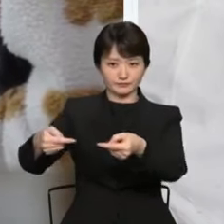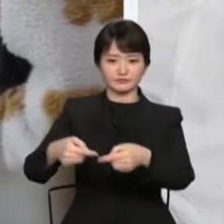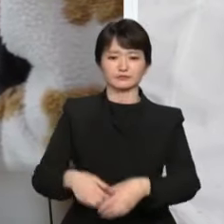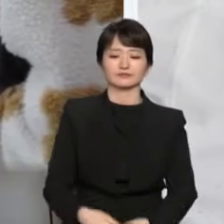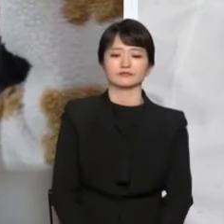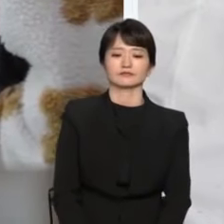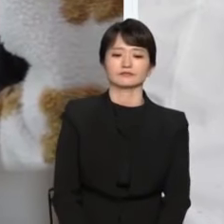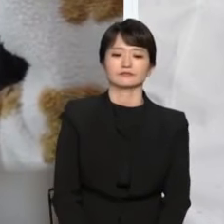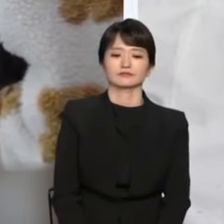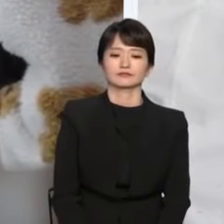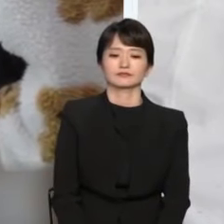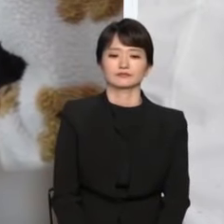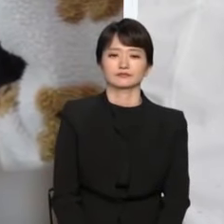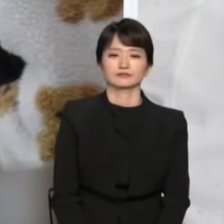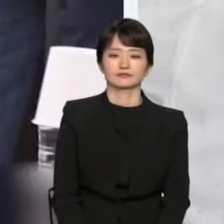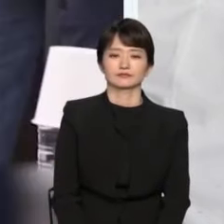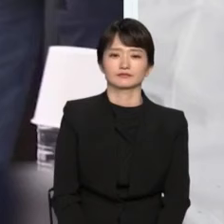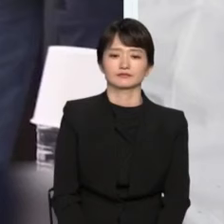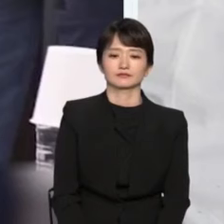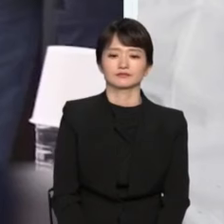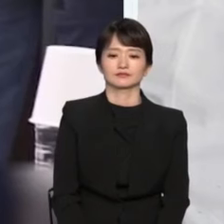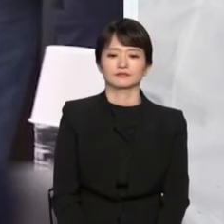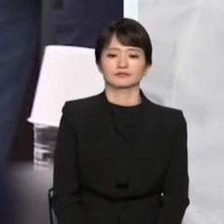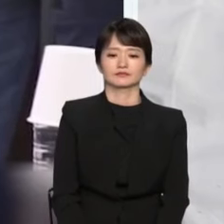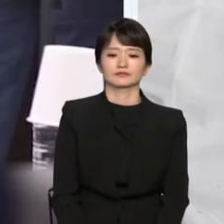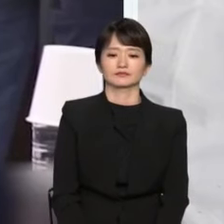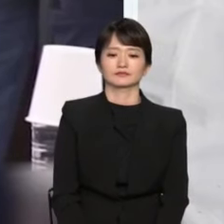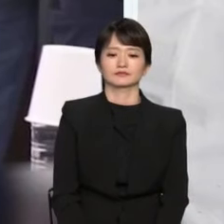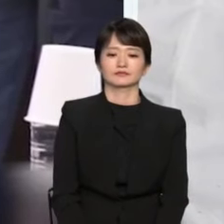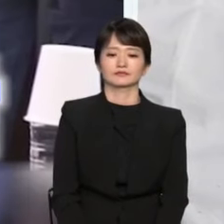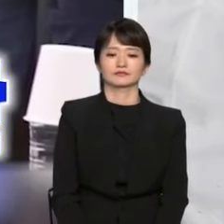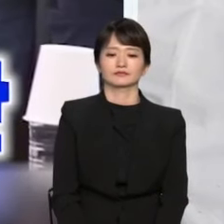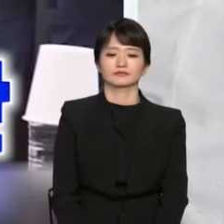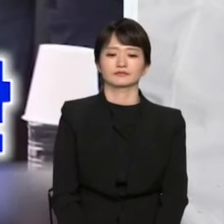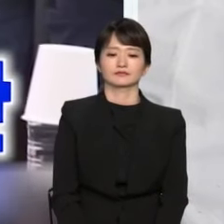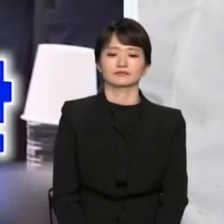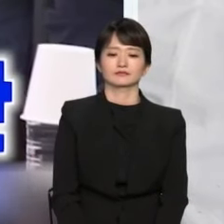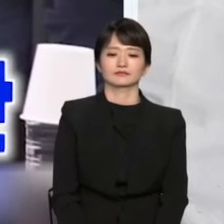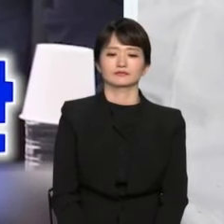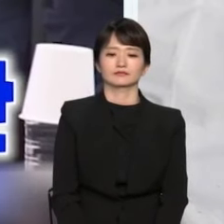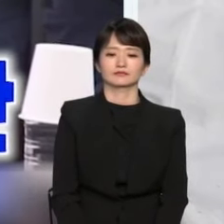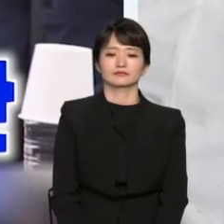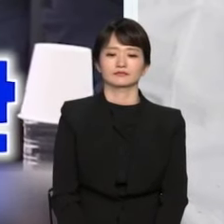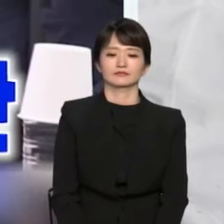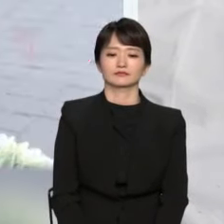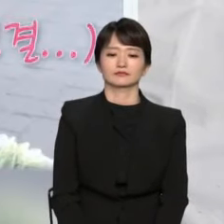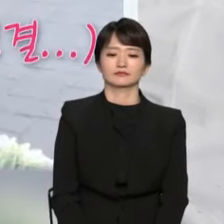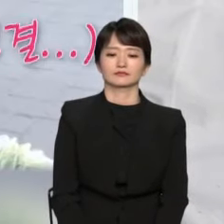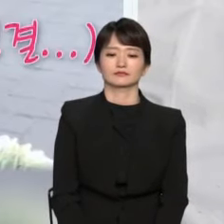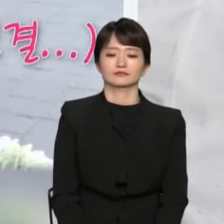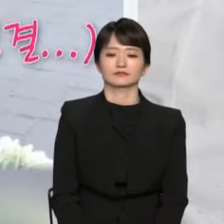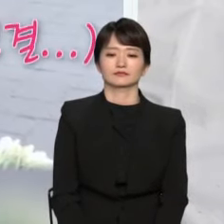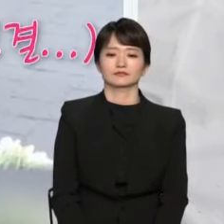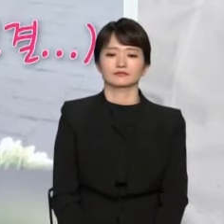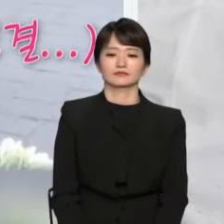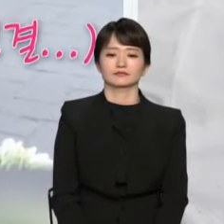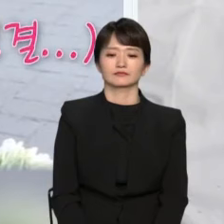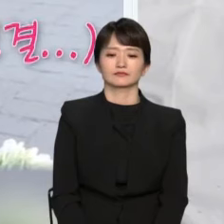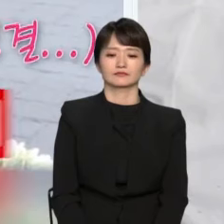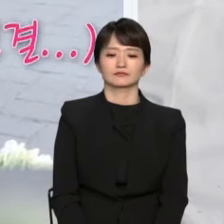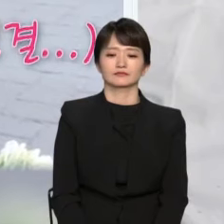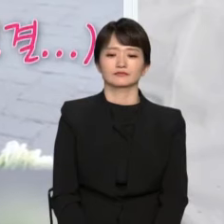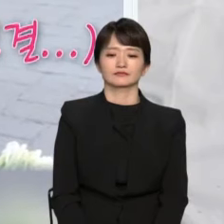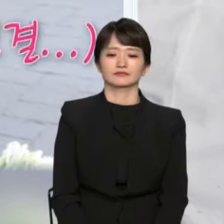1번 이현주는 보기엔 그냥 강한 여전사지만 저의